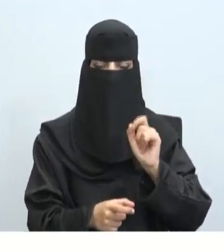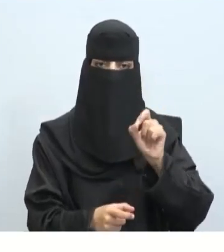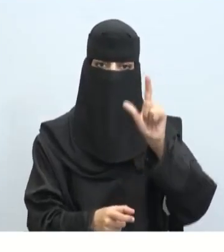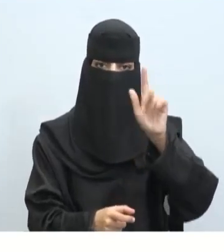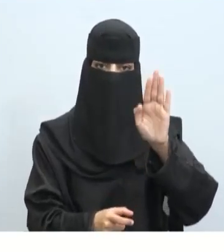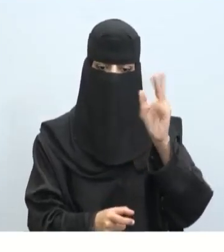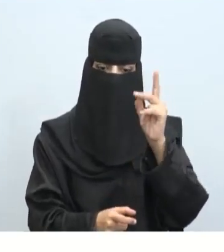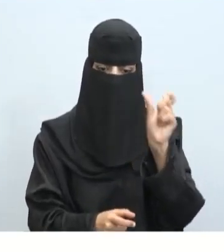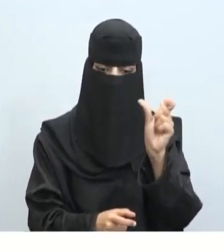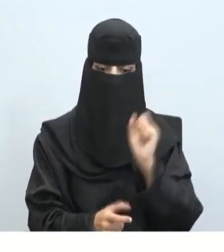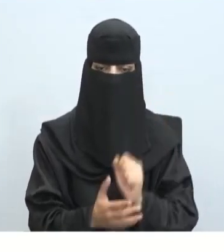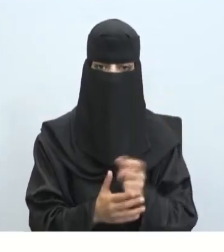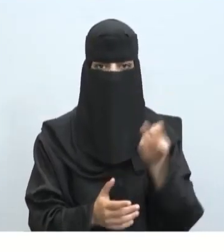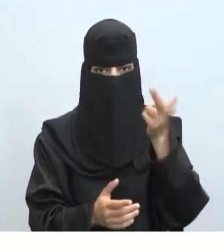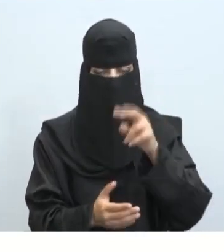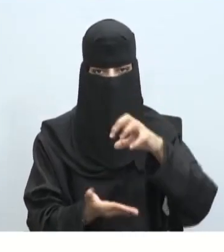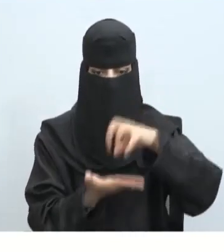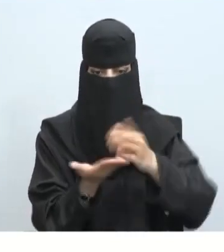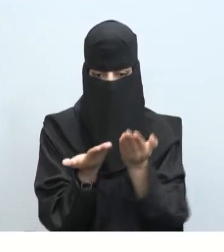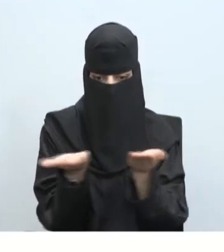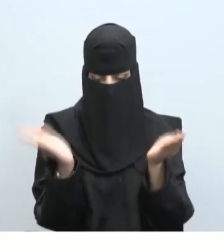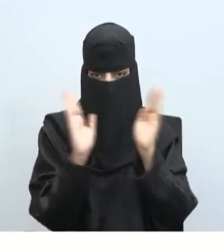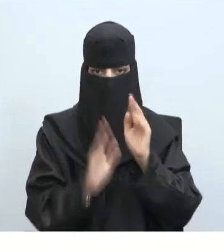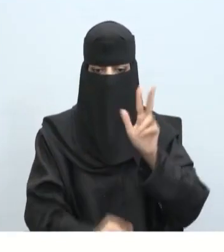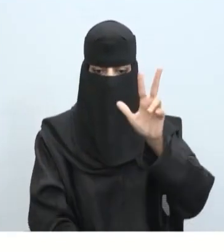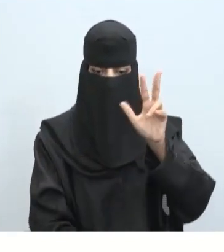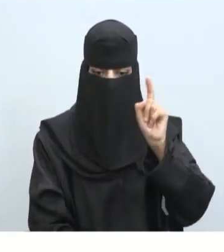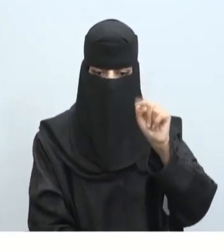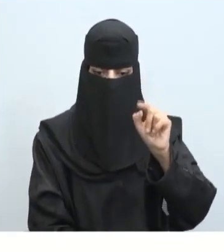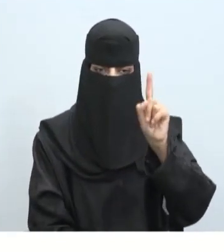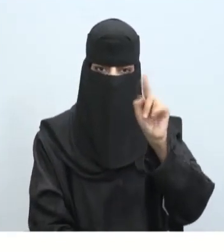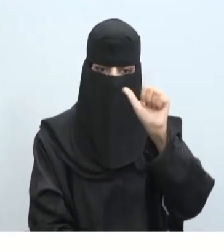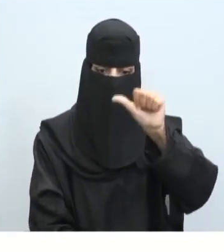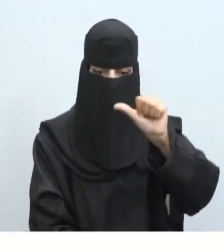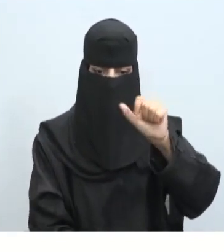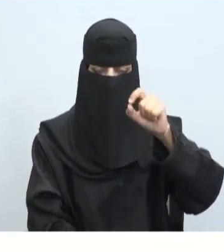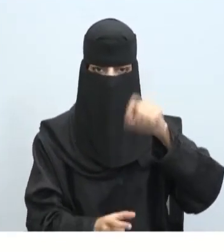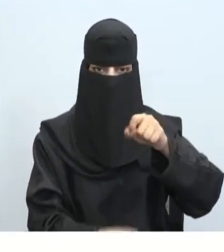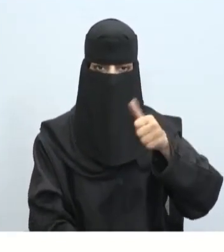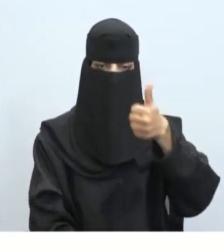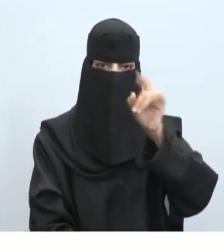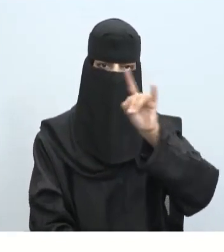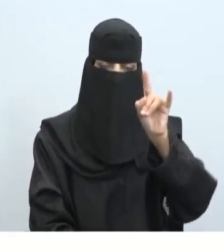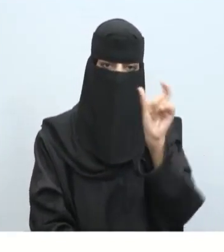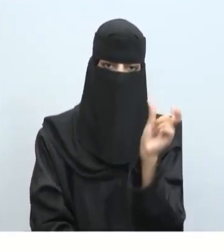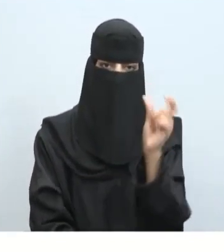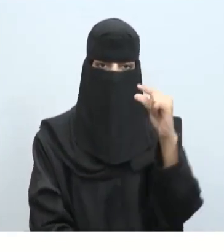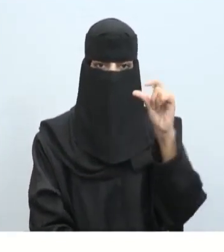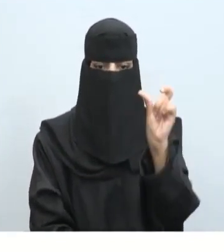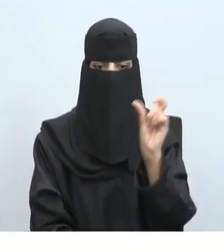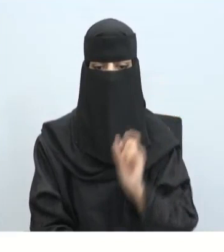الاردن الحصون والقلاع اعتن المسلمون ببناء القلاع والحصون لماذا